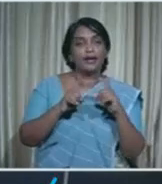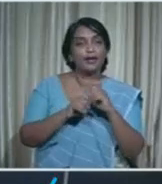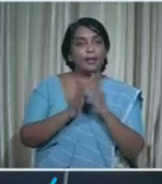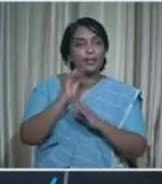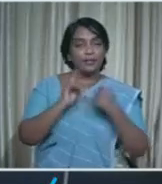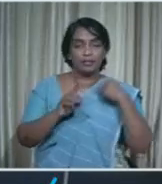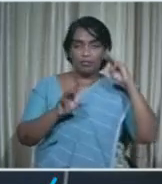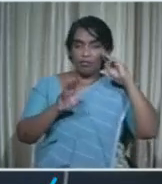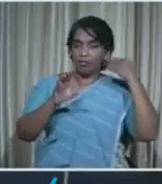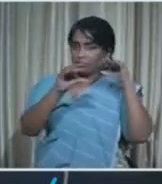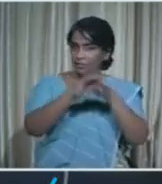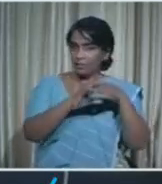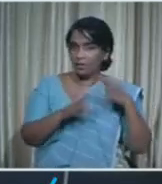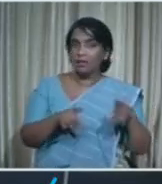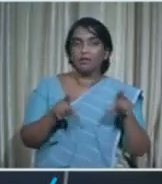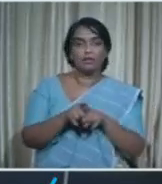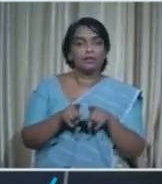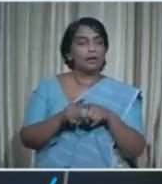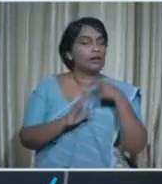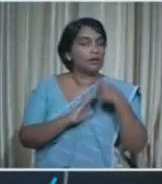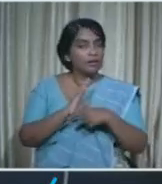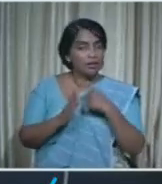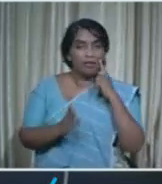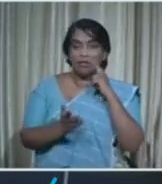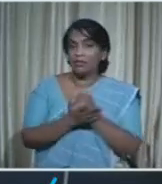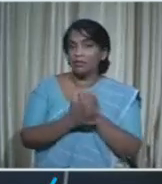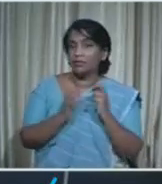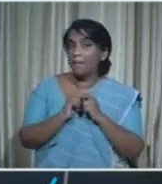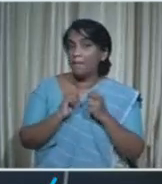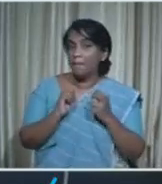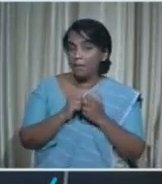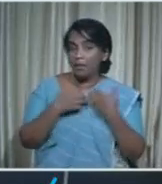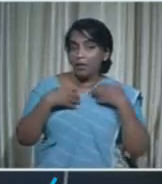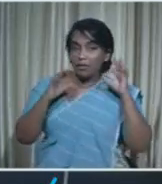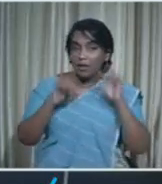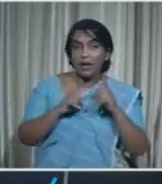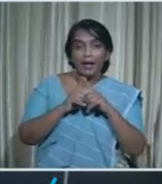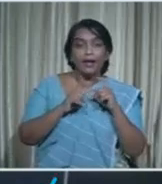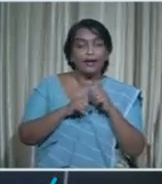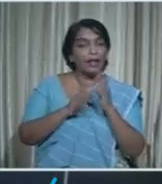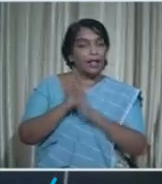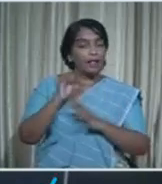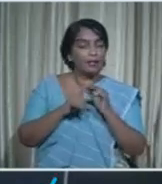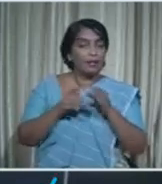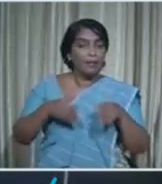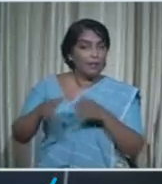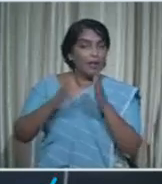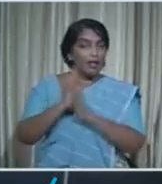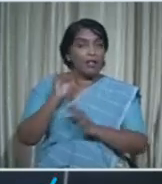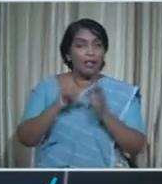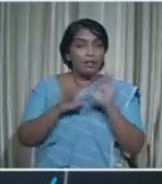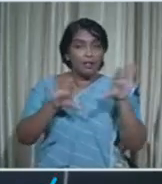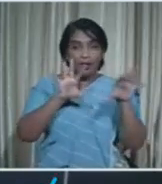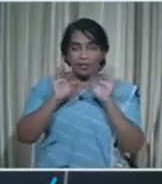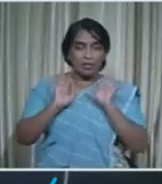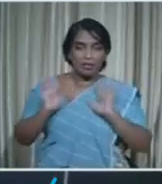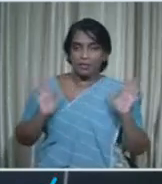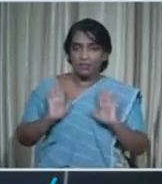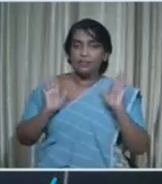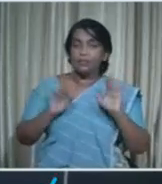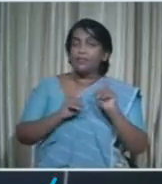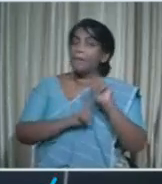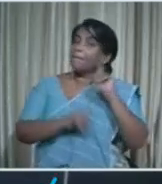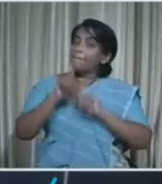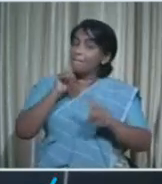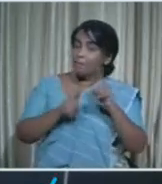දිවුරුම් දුන්නේ. එහෙම නැත්නම් මේ රටේ තියෙන අර්බුදෙන් මිදෙන්න අධ්‍යාපන අමාත්‍යවරයාත් මහා මාර්ග අමාත්‍යවරයාත් පත් කරා නෙවෙයි. හැබැයි